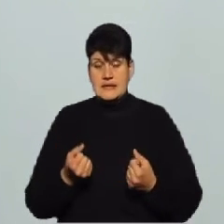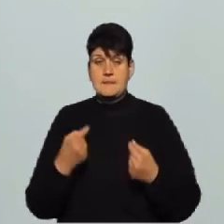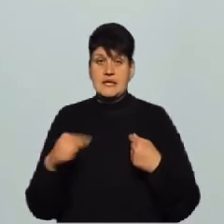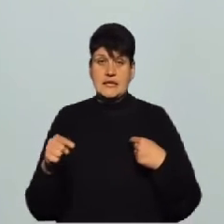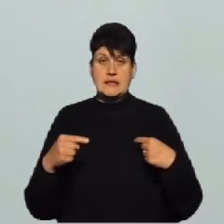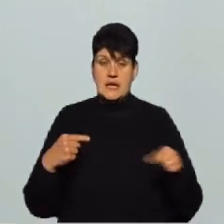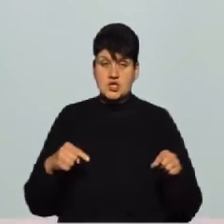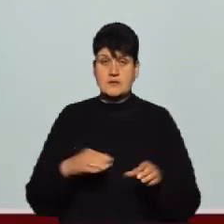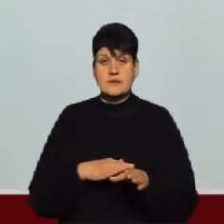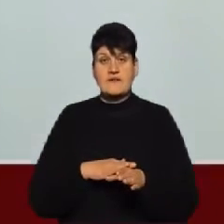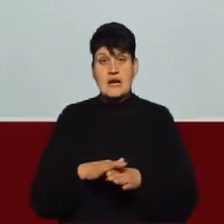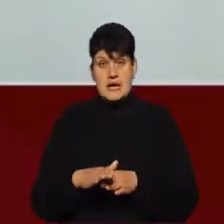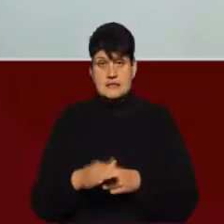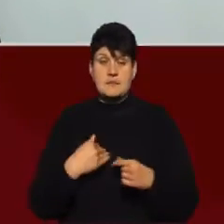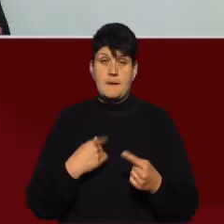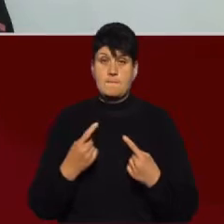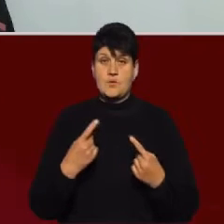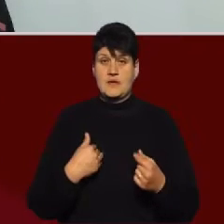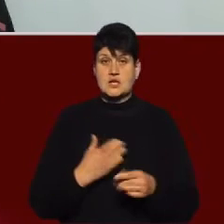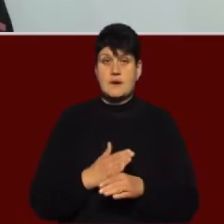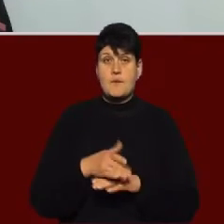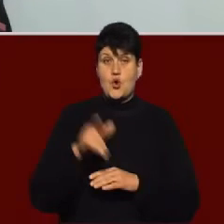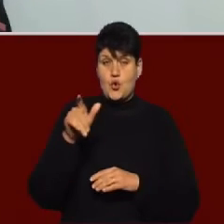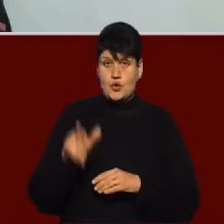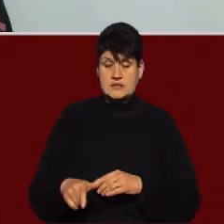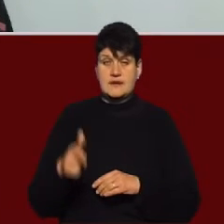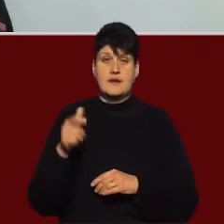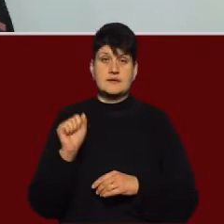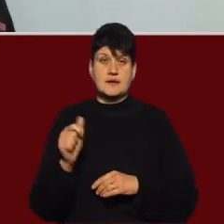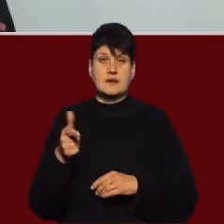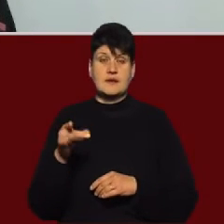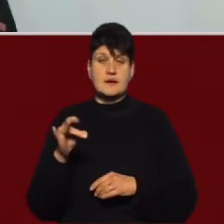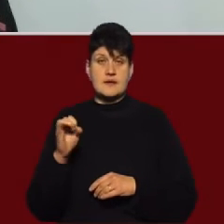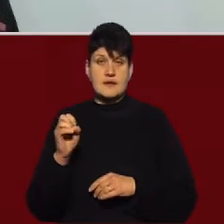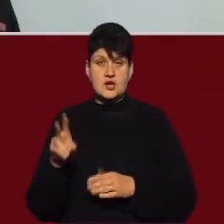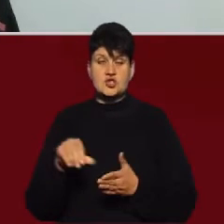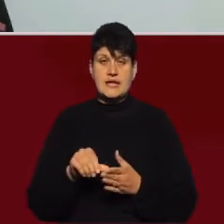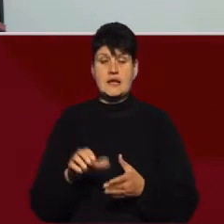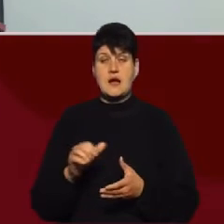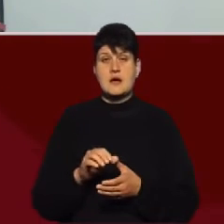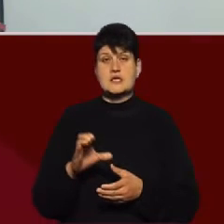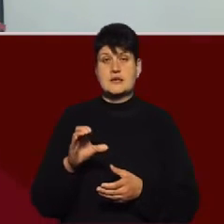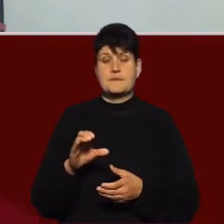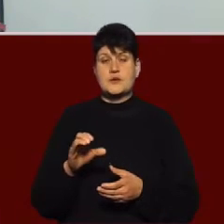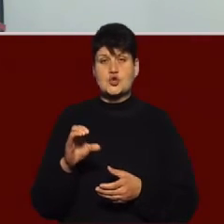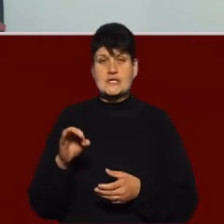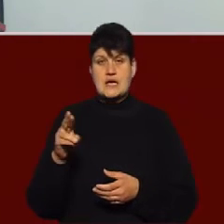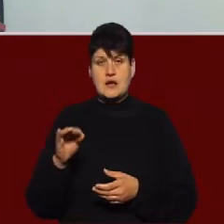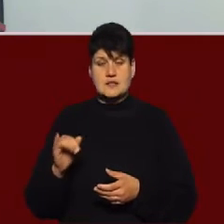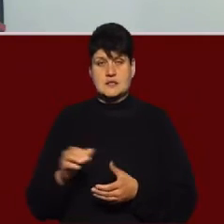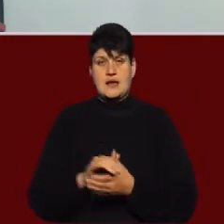із нашим гостем Андрій Гірняк, доктор психологічних наук, член Соціологічної асоціації України у нас в гостях. Я вас вітаю.